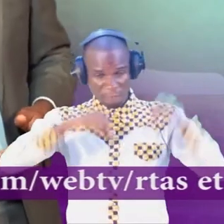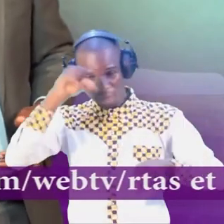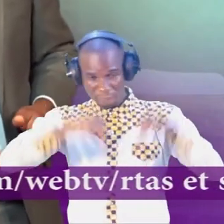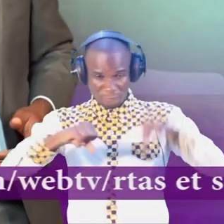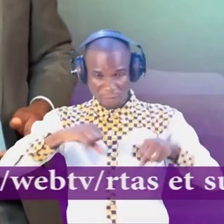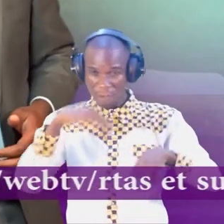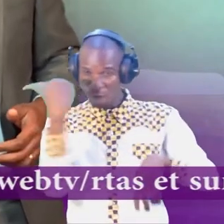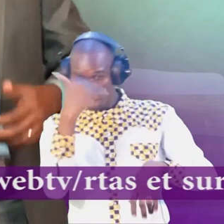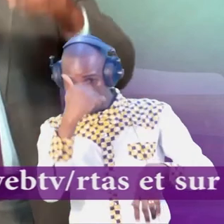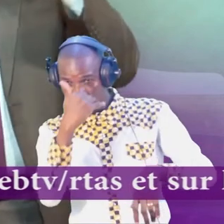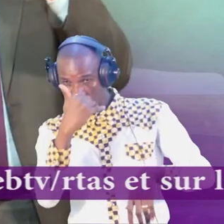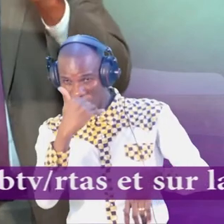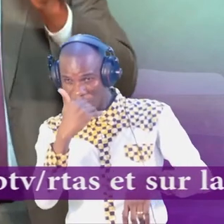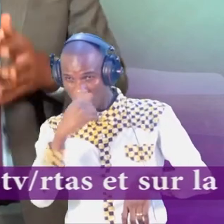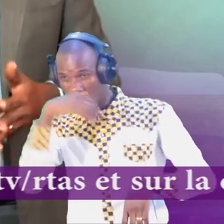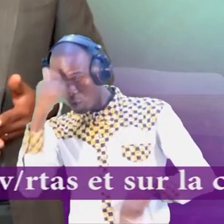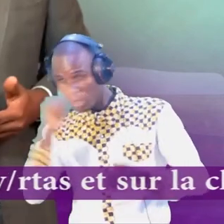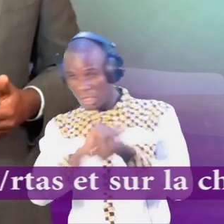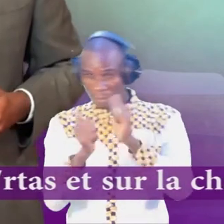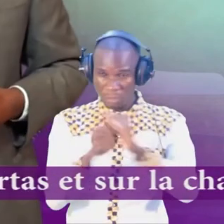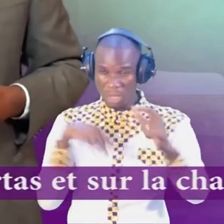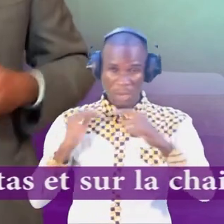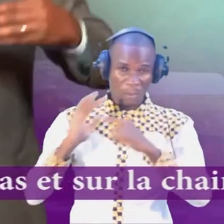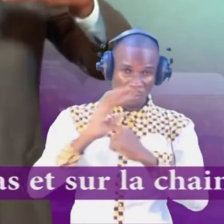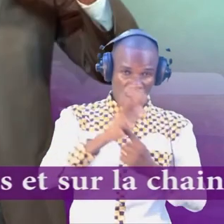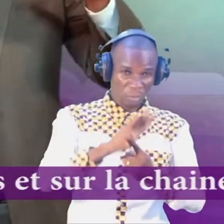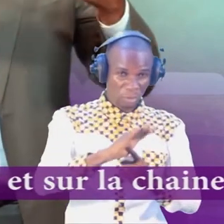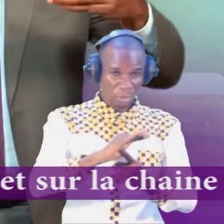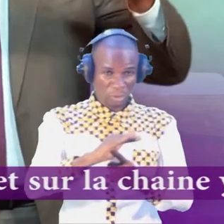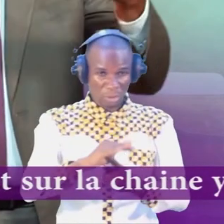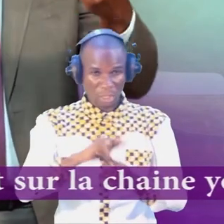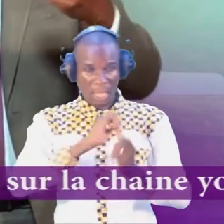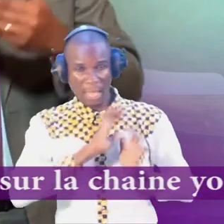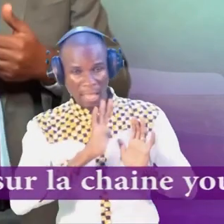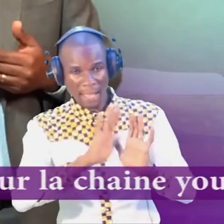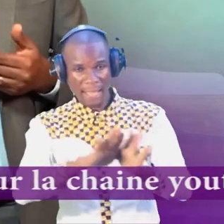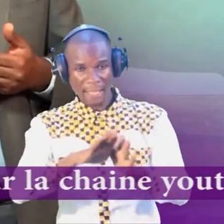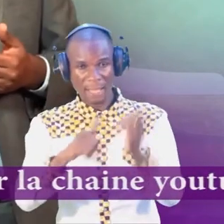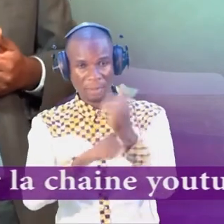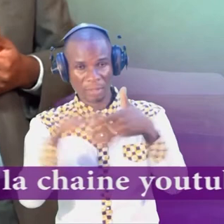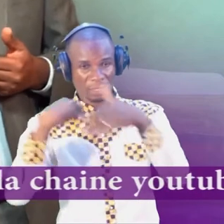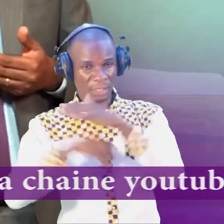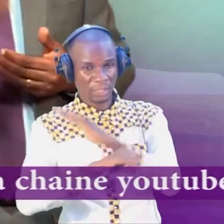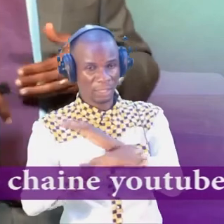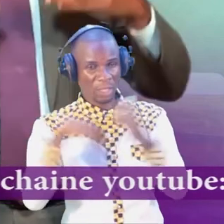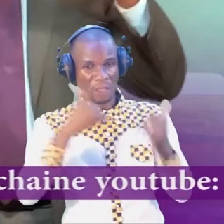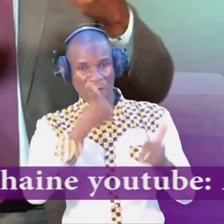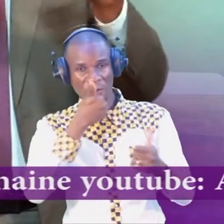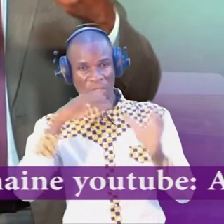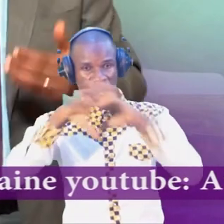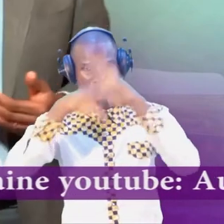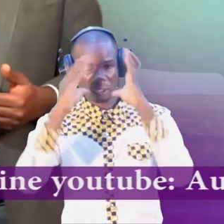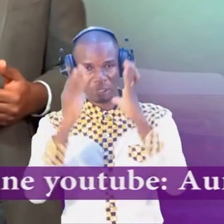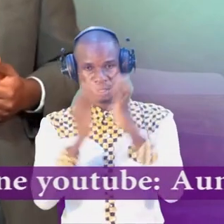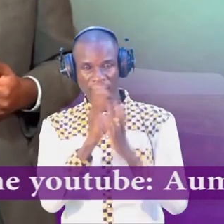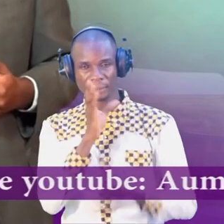ambayo unaleta maelezo ya kuzidisha na yasiyokuwa ya ukweli ili uweze